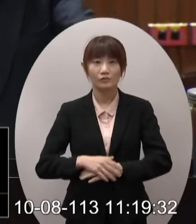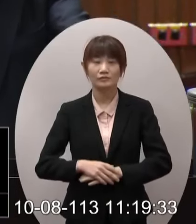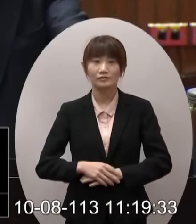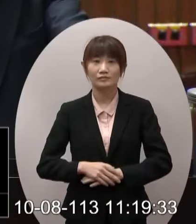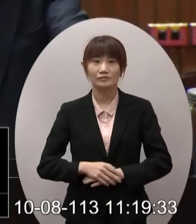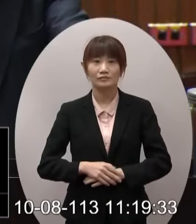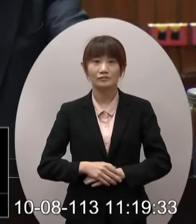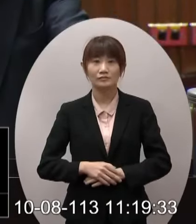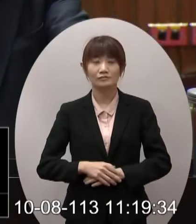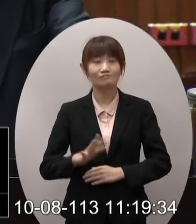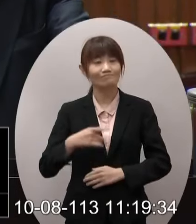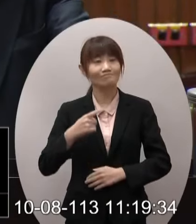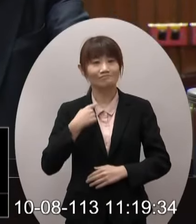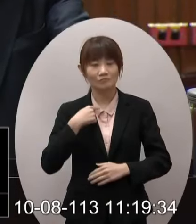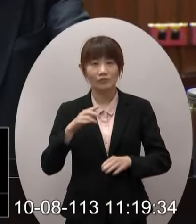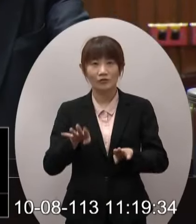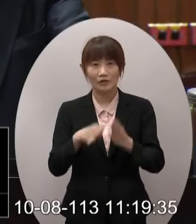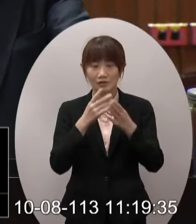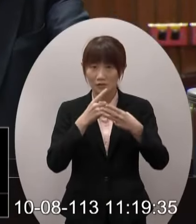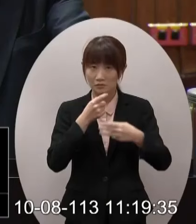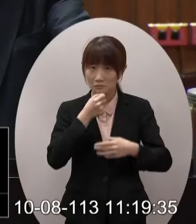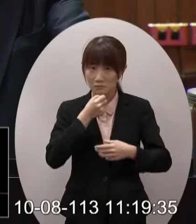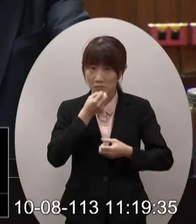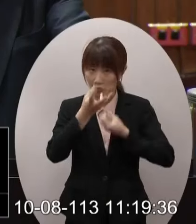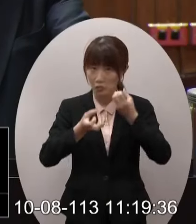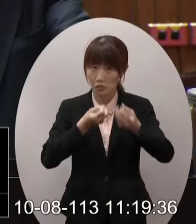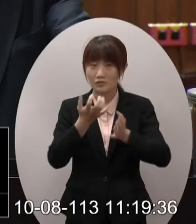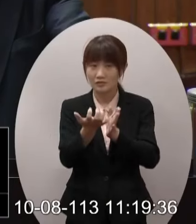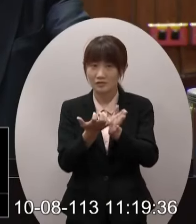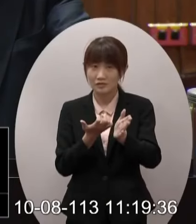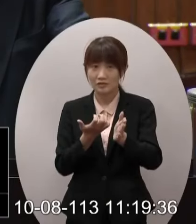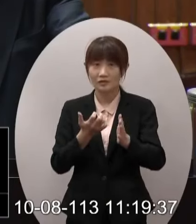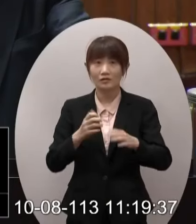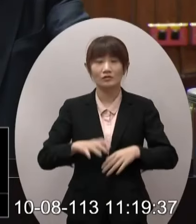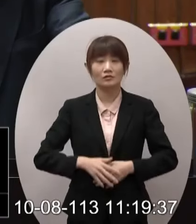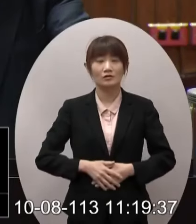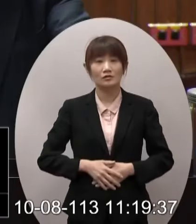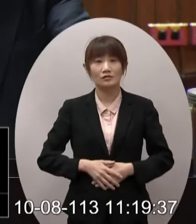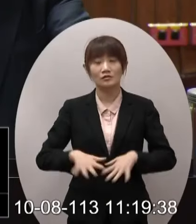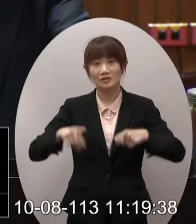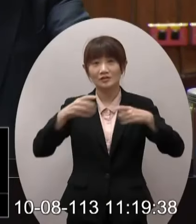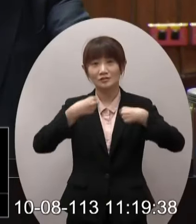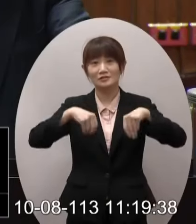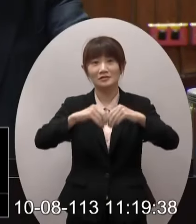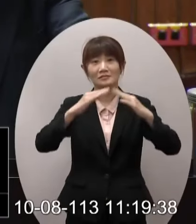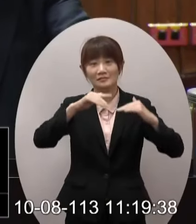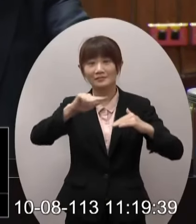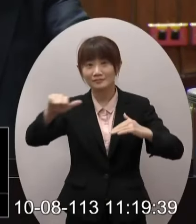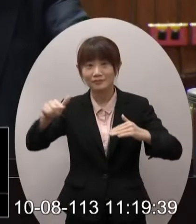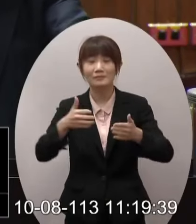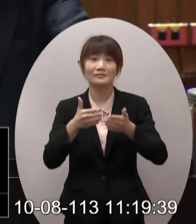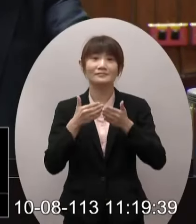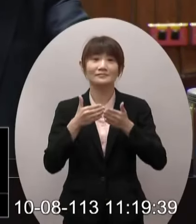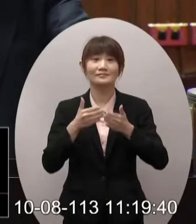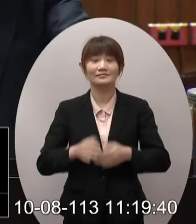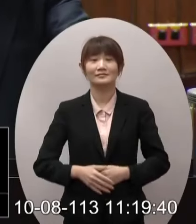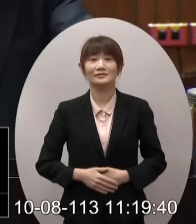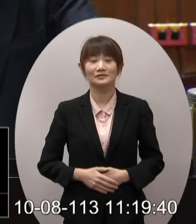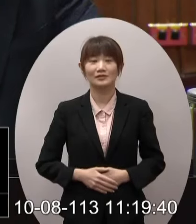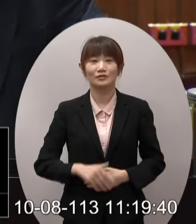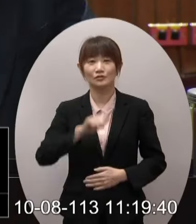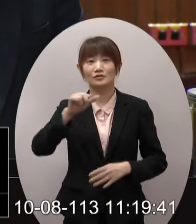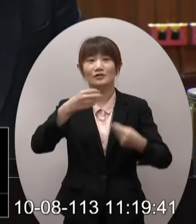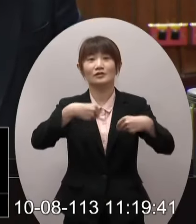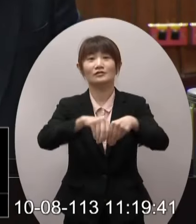我在开场之前，我一样先送你一项礼物，那么对你做一些期